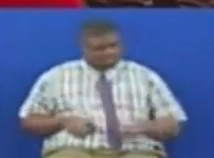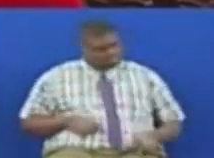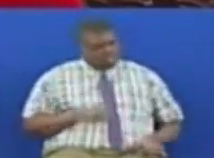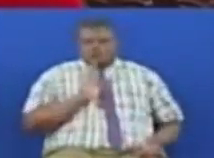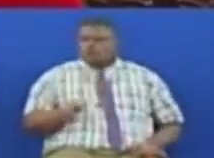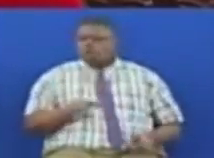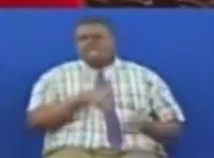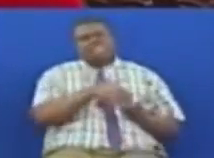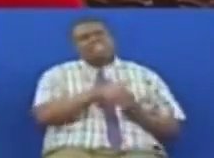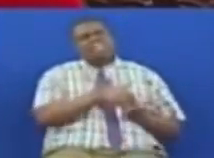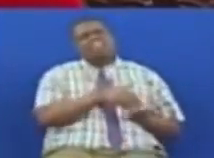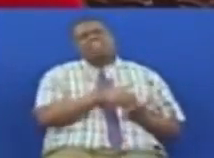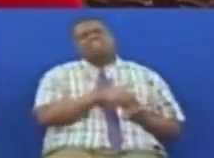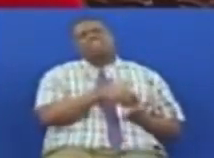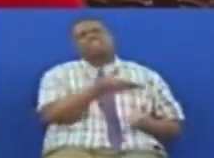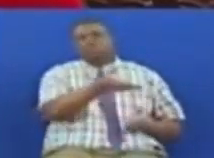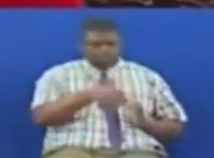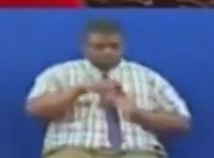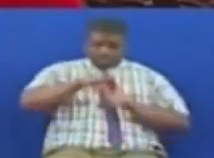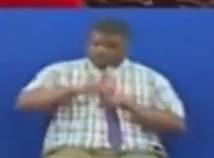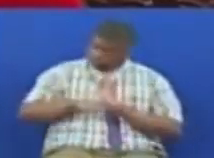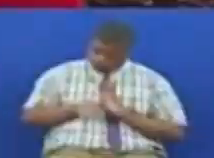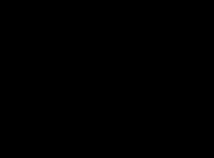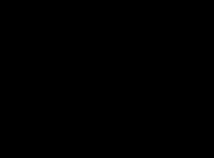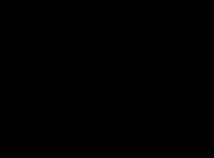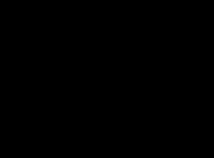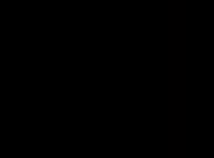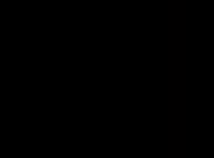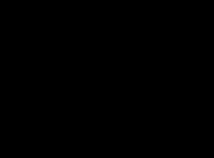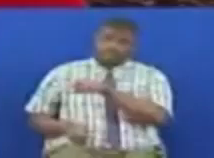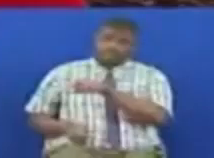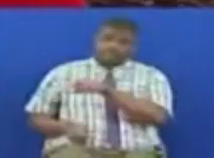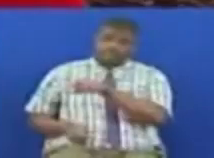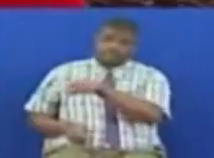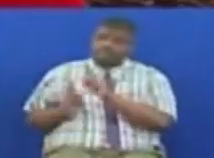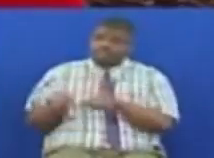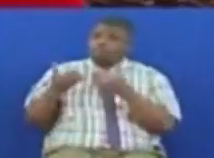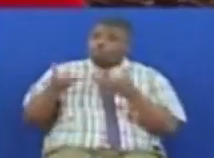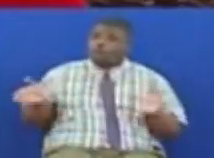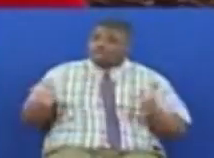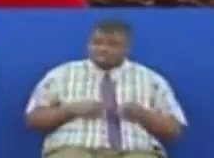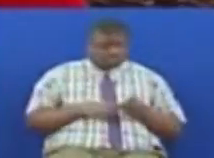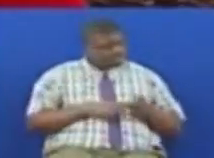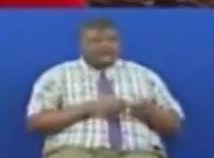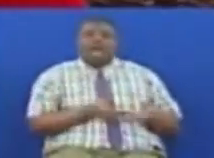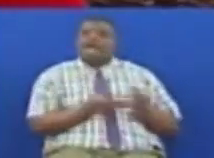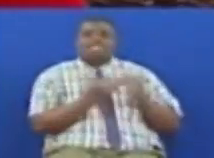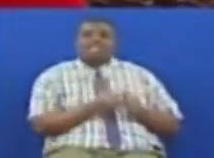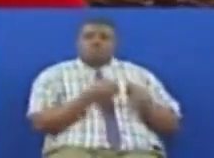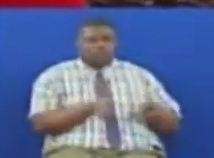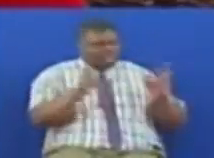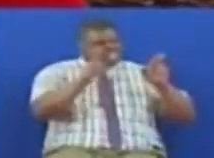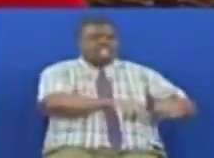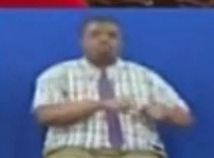sana kwani sheria na taratibu za kinidhamu dhidi ya wahusika ziko wazi kabisa na hakuhitajiki kuziadhibu